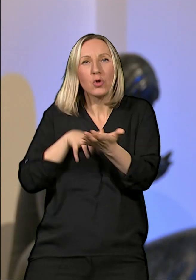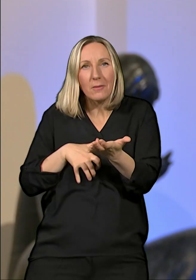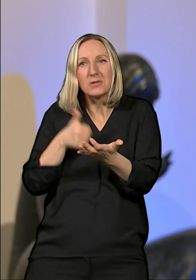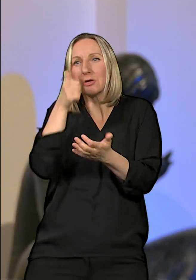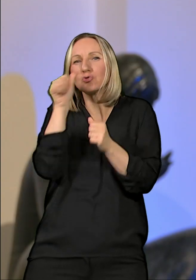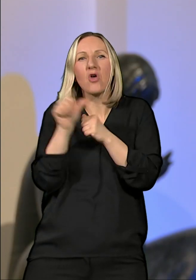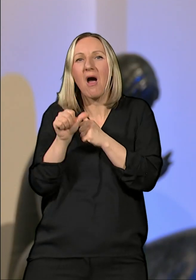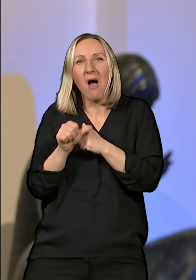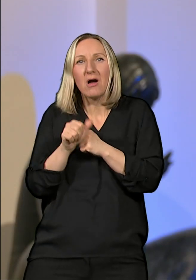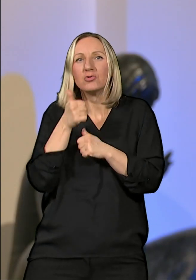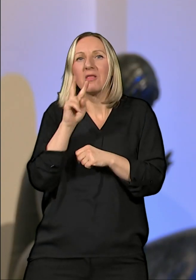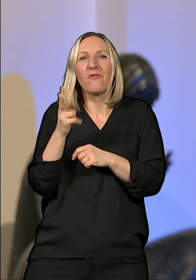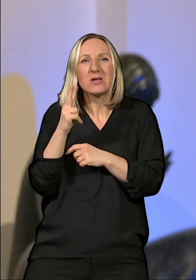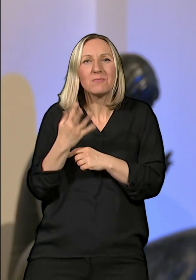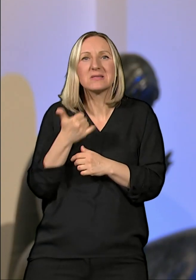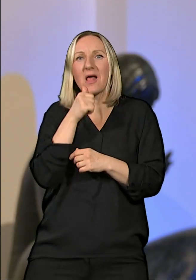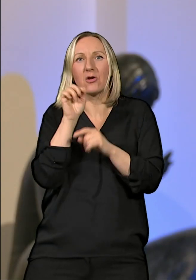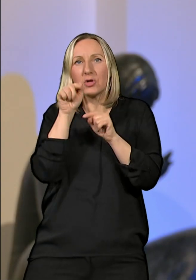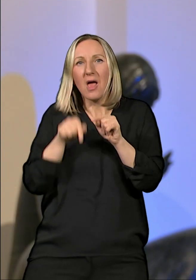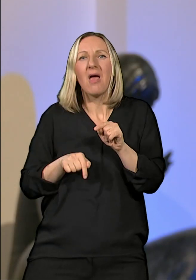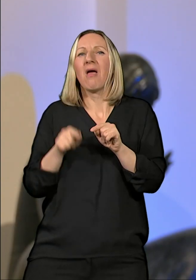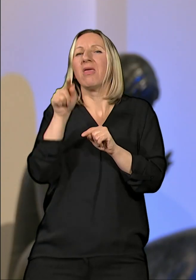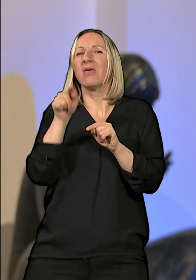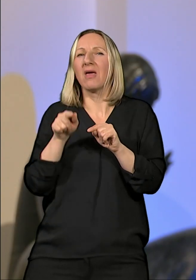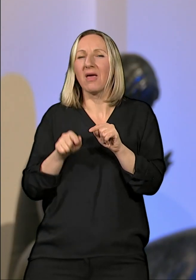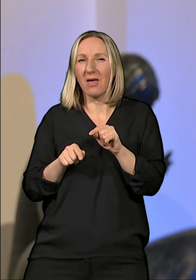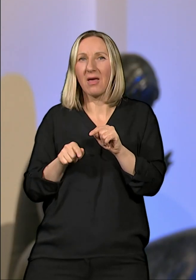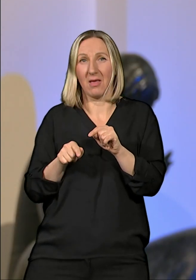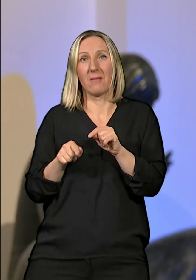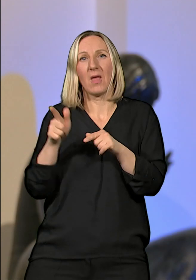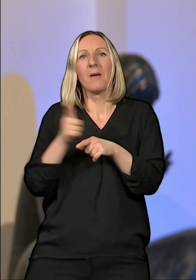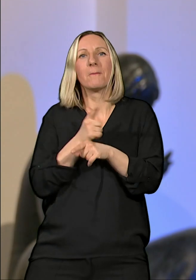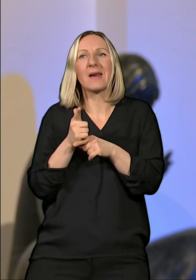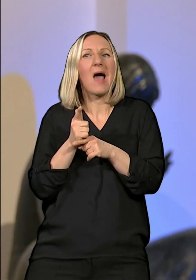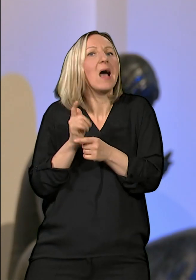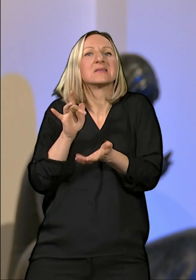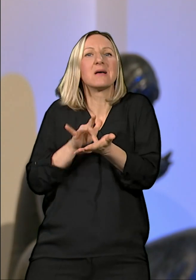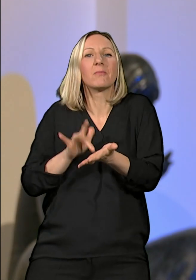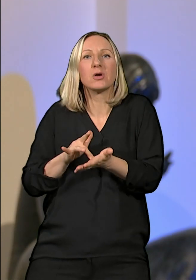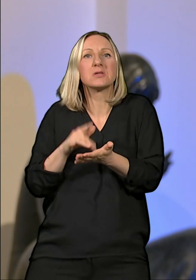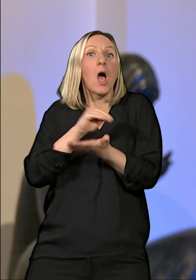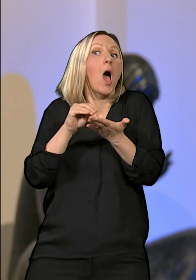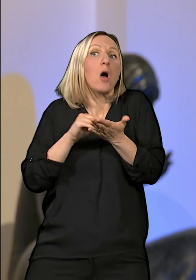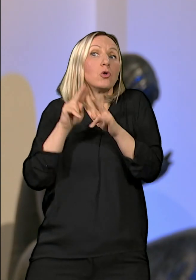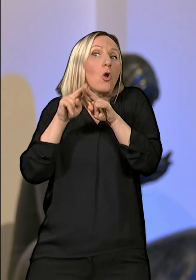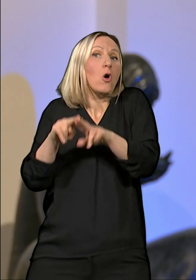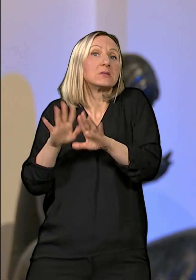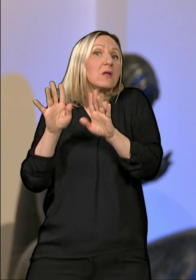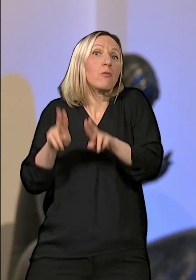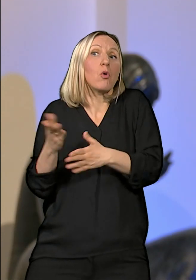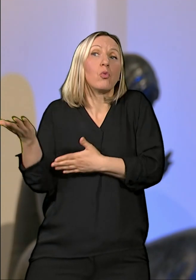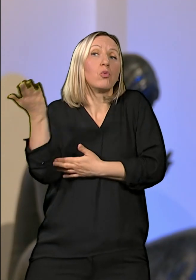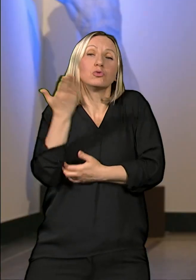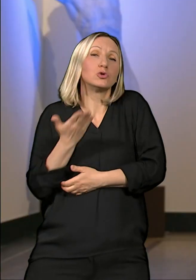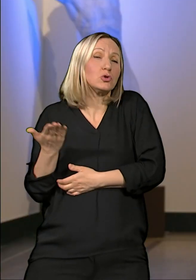krije između i onog praznog prostora koji je jako važan, gde je autor ostavio mogućnost za tumačenje, a svaki